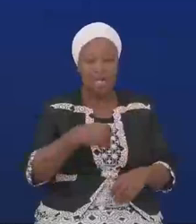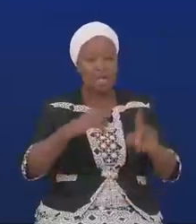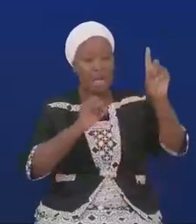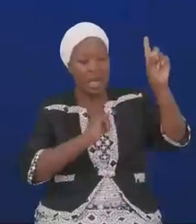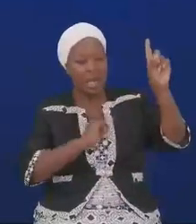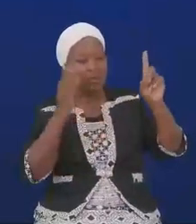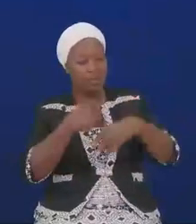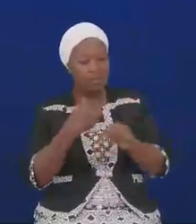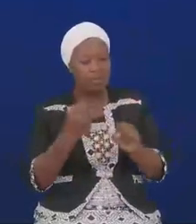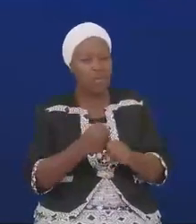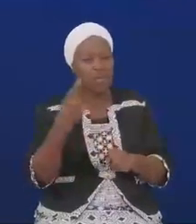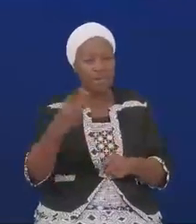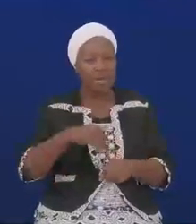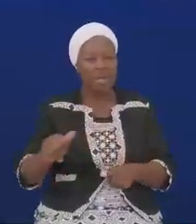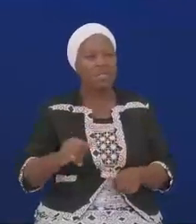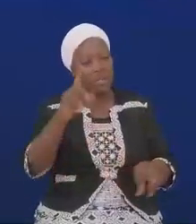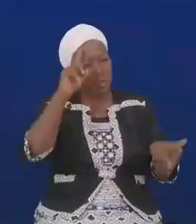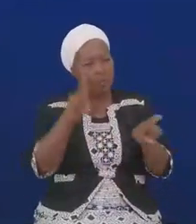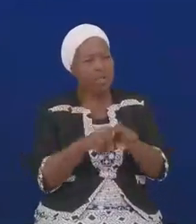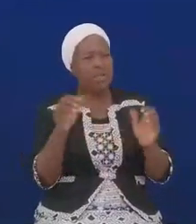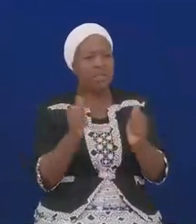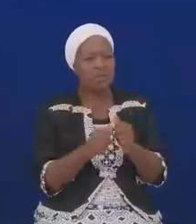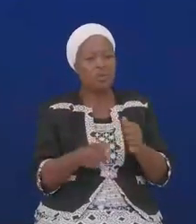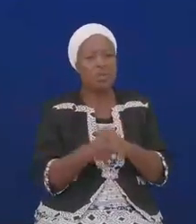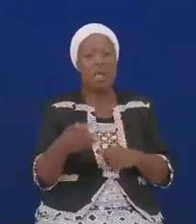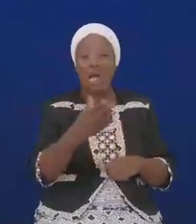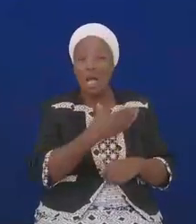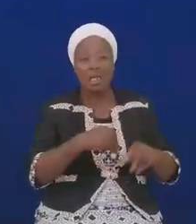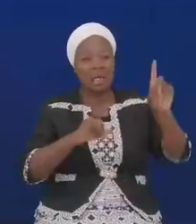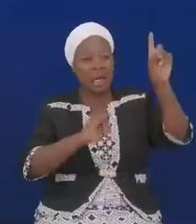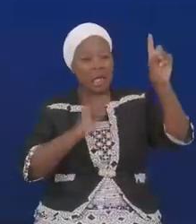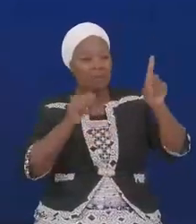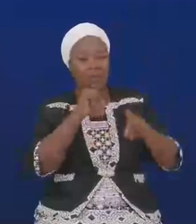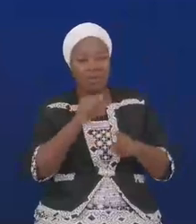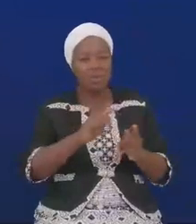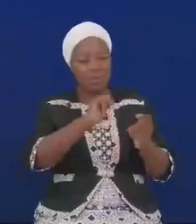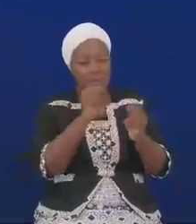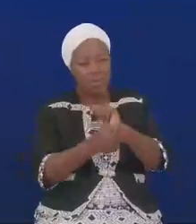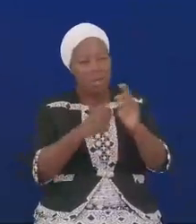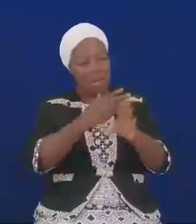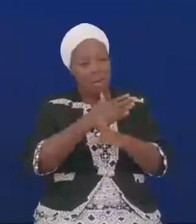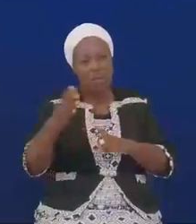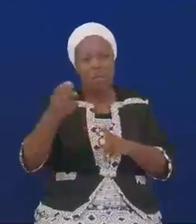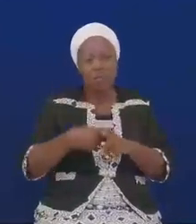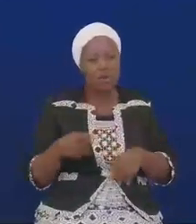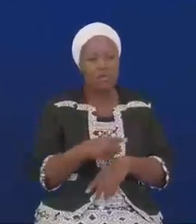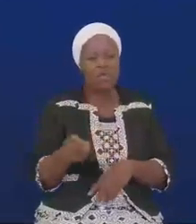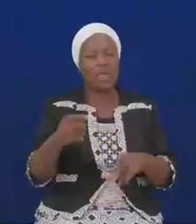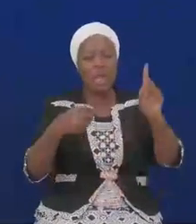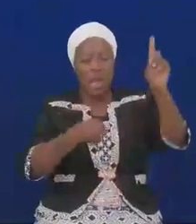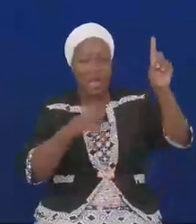une alliance éternelle. Je ne me détournerai plus d'eux. Je ne